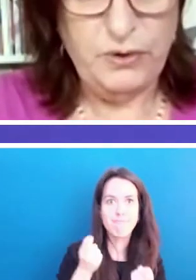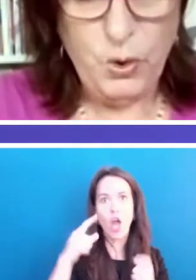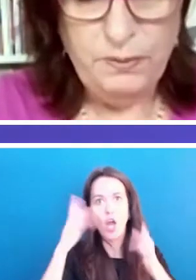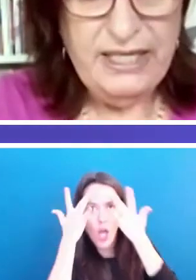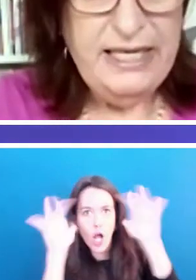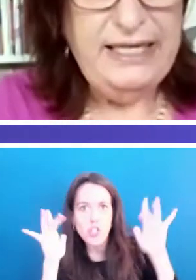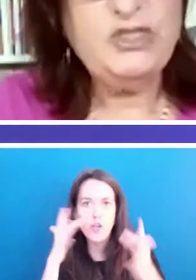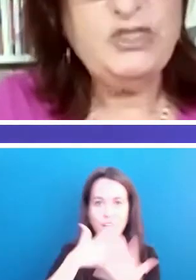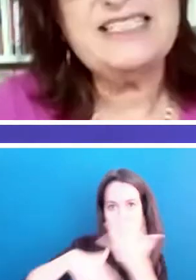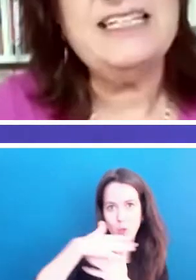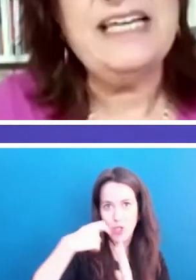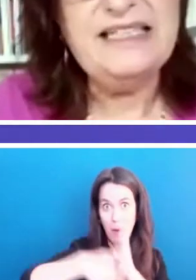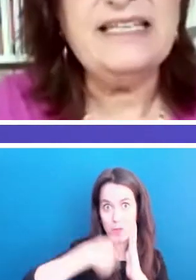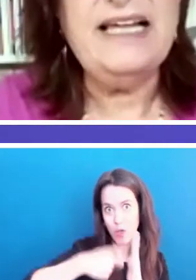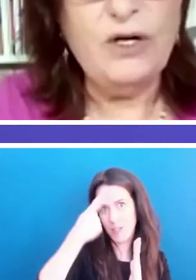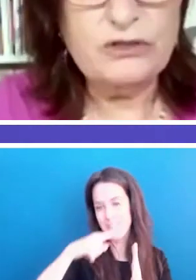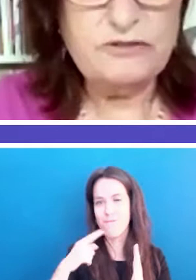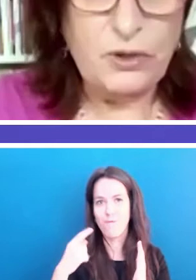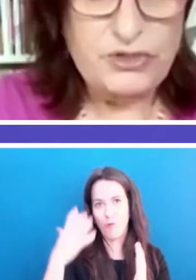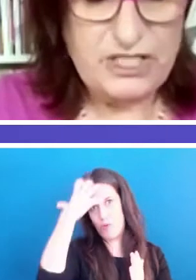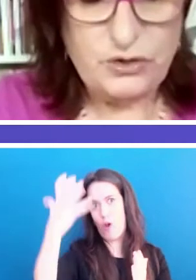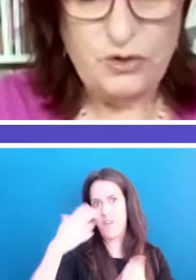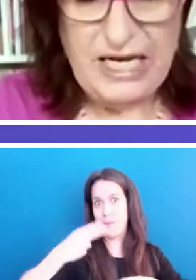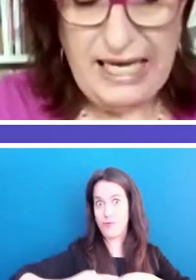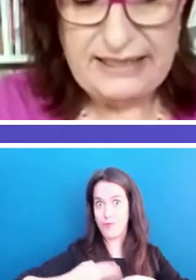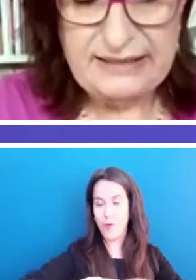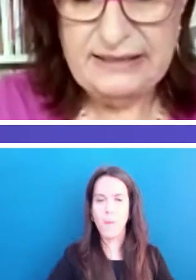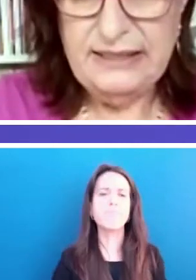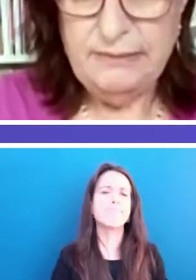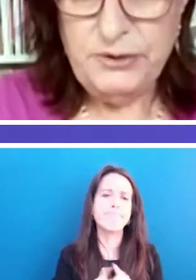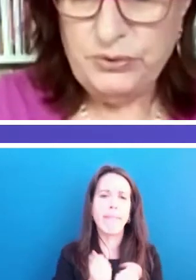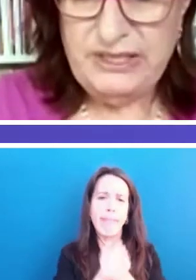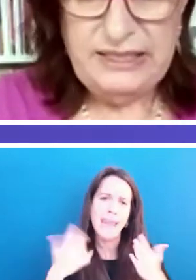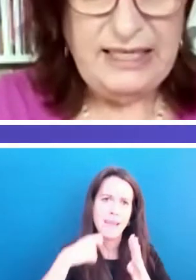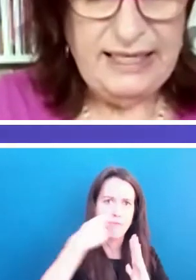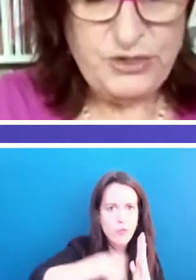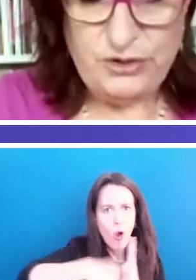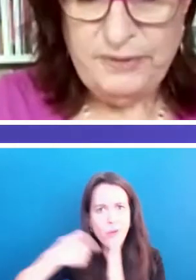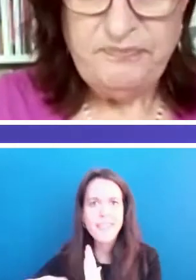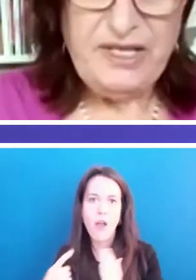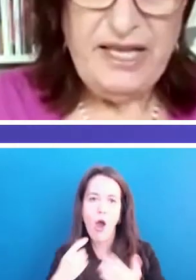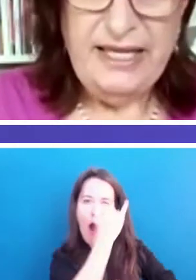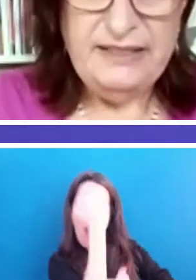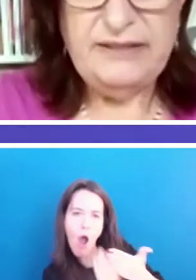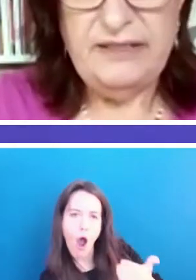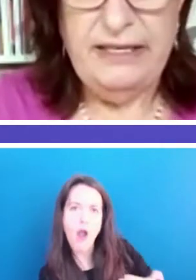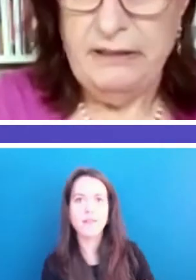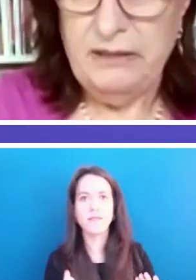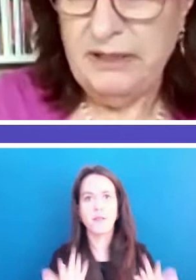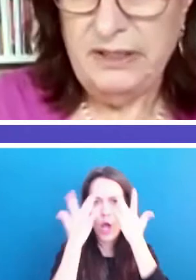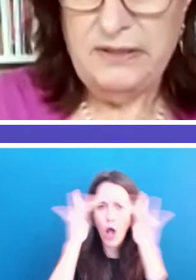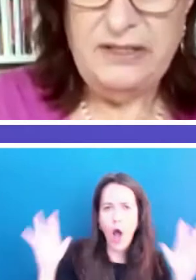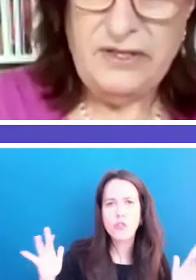تمكنت من العمل على برامج اجتماعية في روما وقد أنشأت العديد من البرامج حول